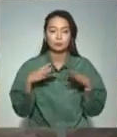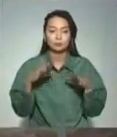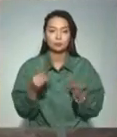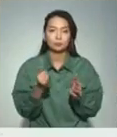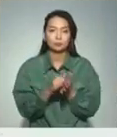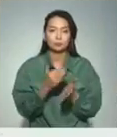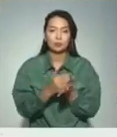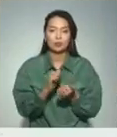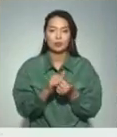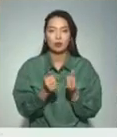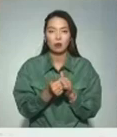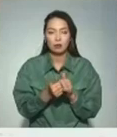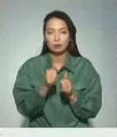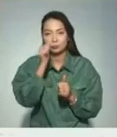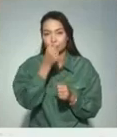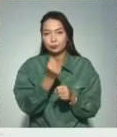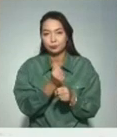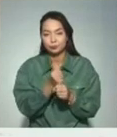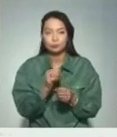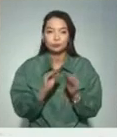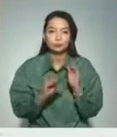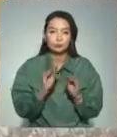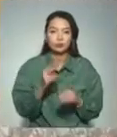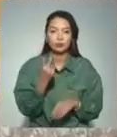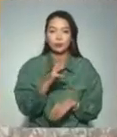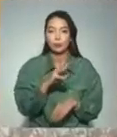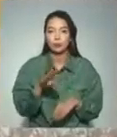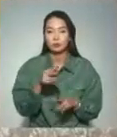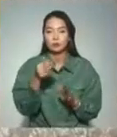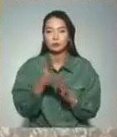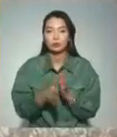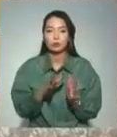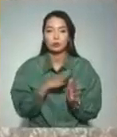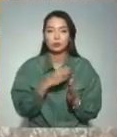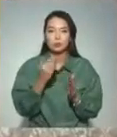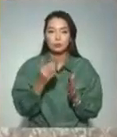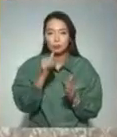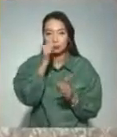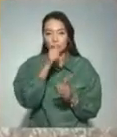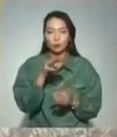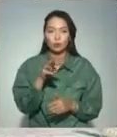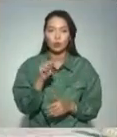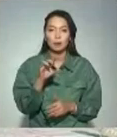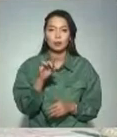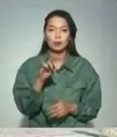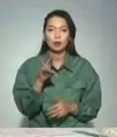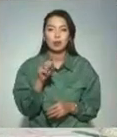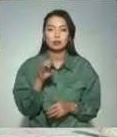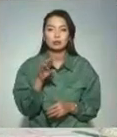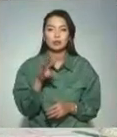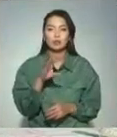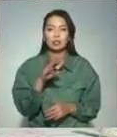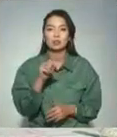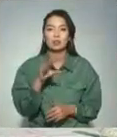мүсінді жасау мен орнатуға қазынадан 2 миллион теңге жұмсалыпты. Ал инеліктің кескінін мүсінші Мұрат Әбілқасымов пен